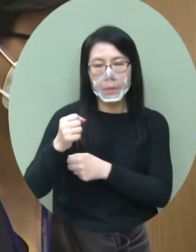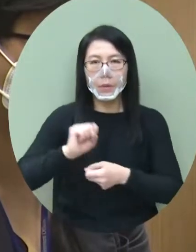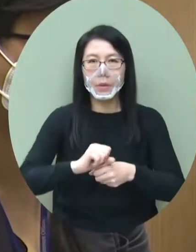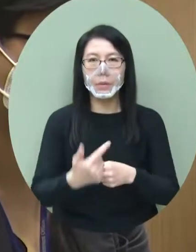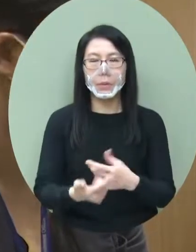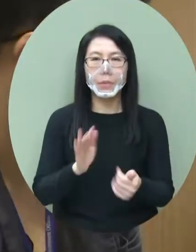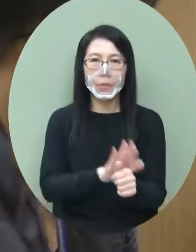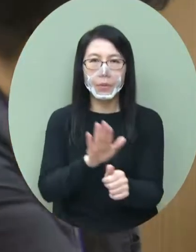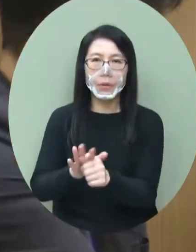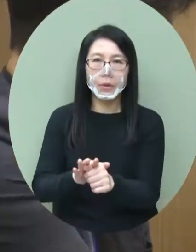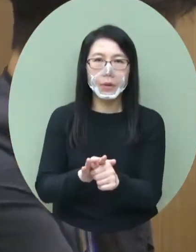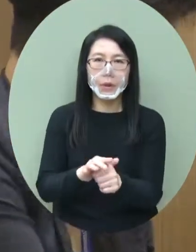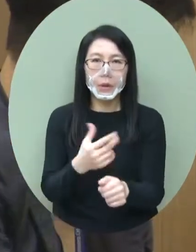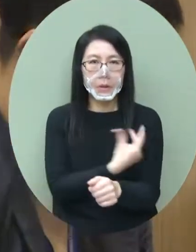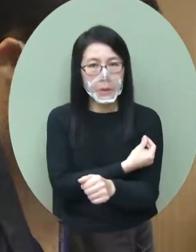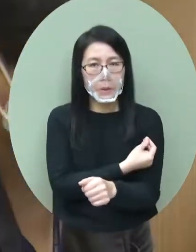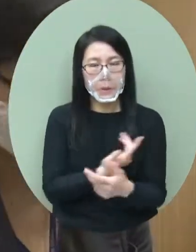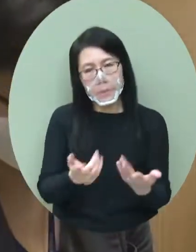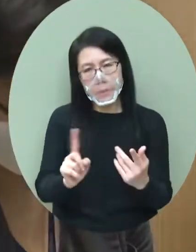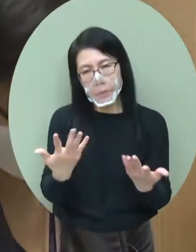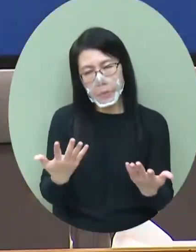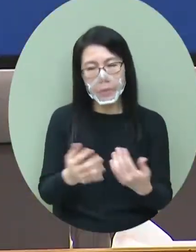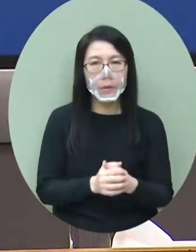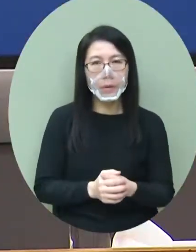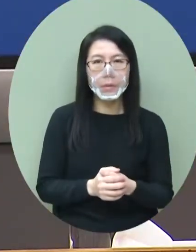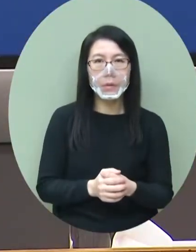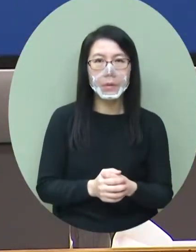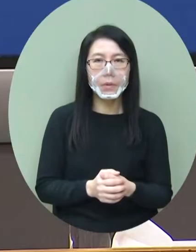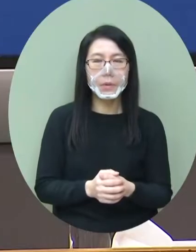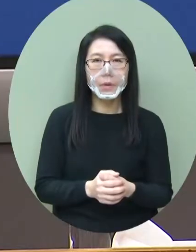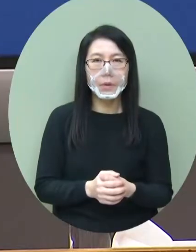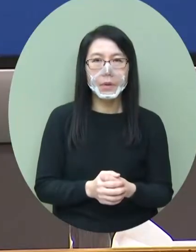极的确保呢就是呢不会有那么多的老人家感染呢？